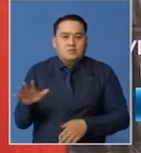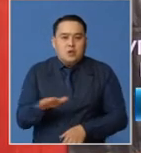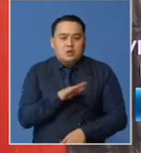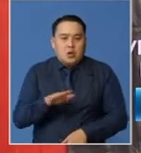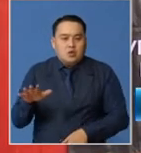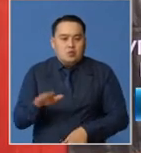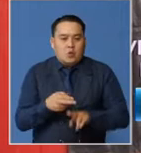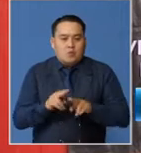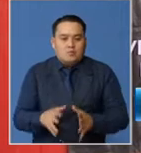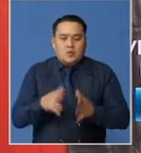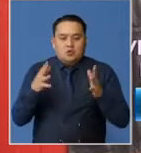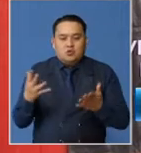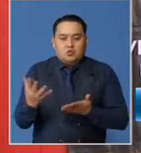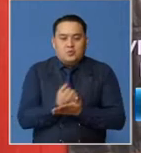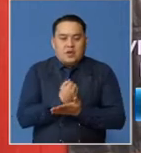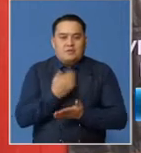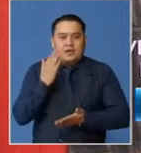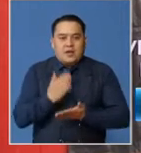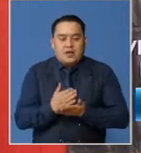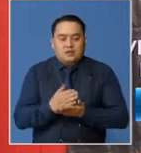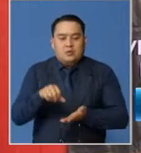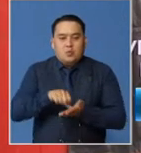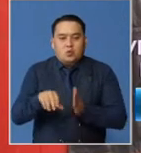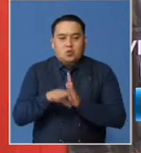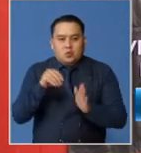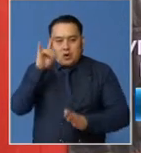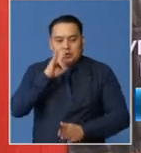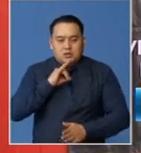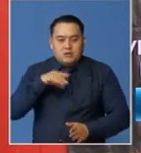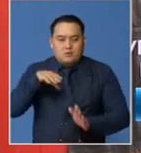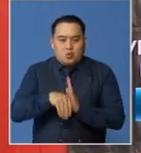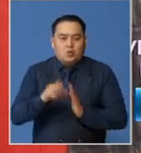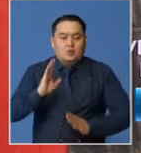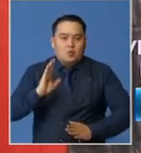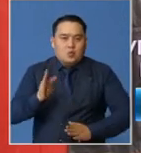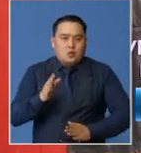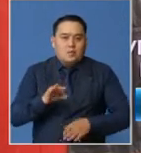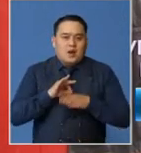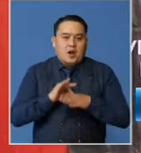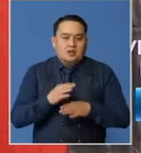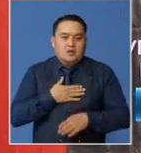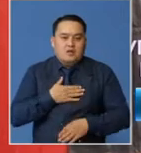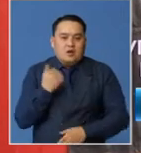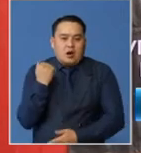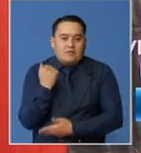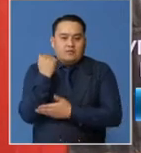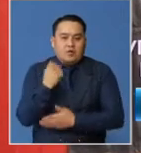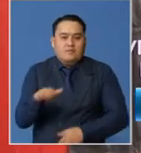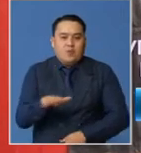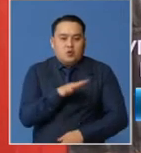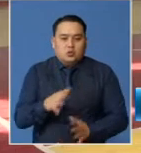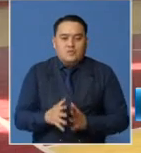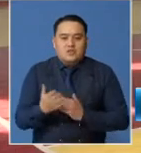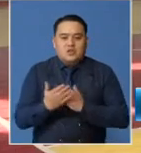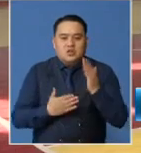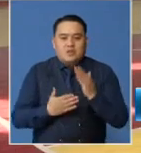этот год добился больших успехов. Есть претенденты в сборную Казахстана. И если наши ребята пройдут, наш авторитет по баскетболу станет